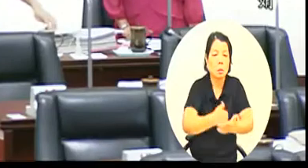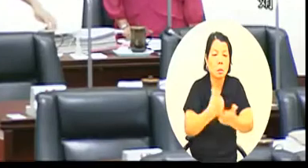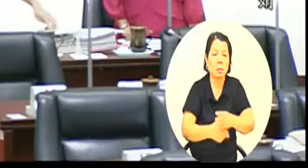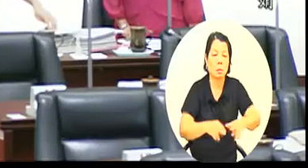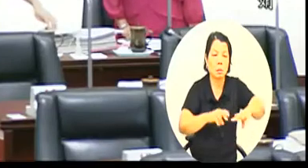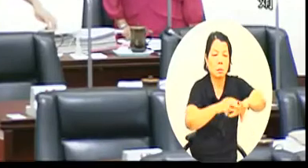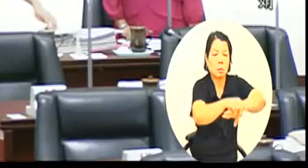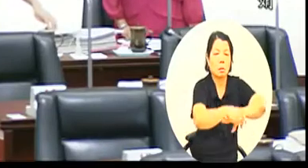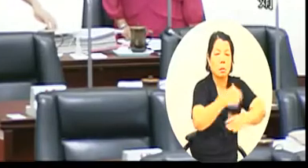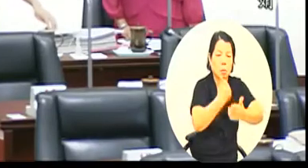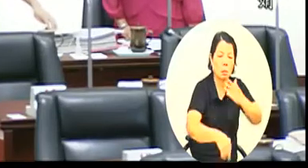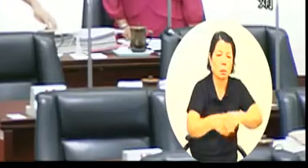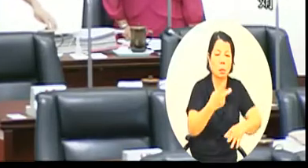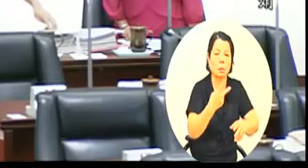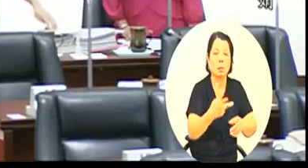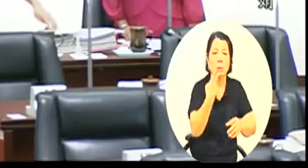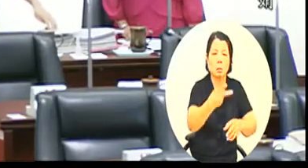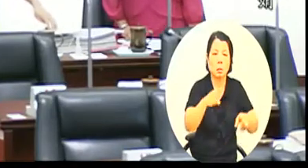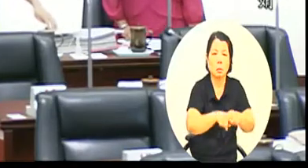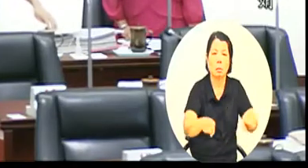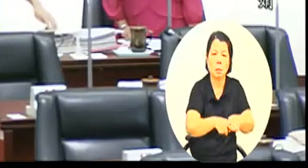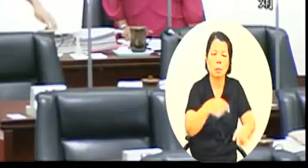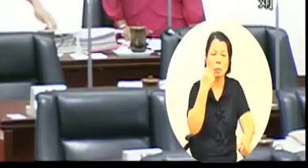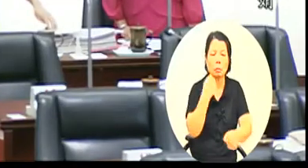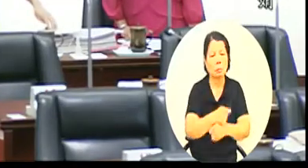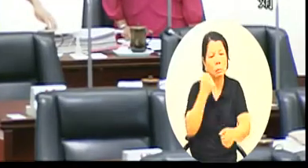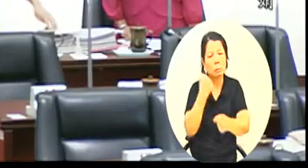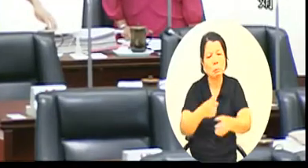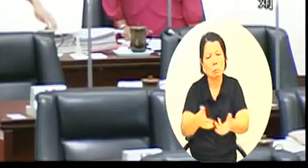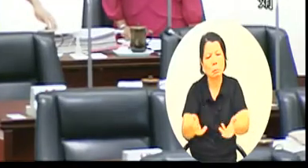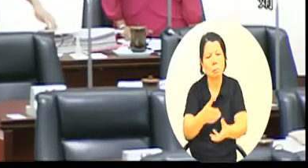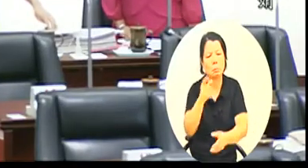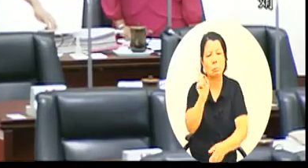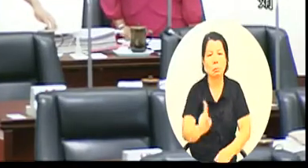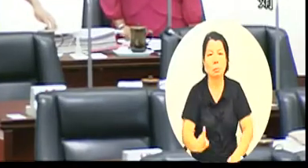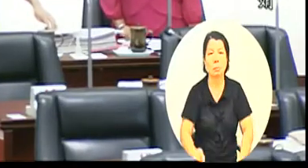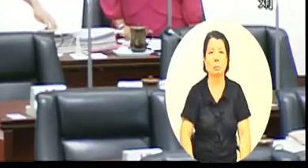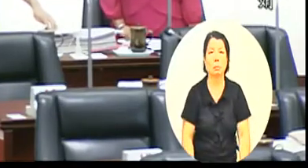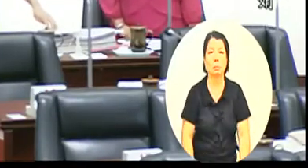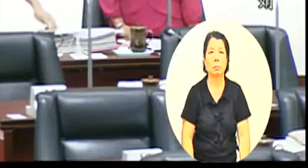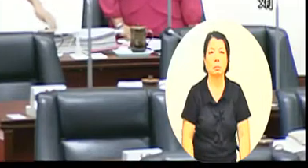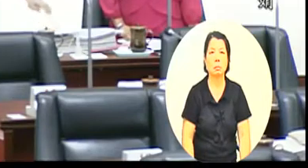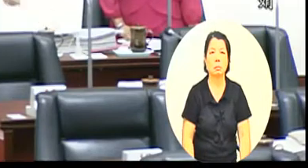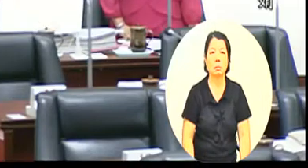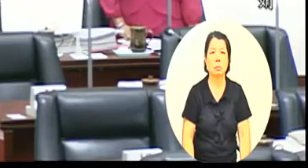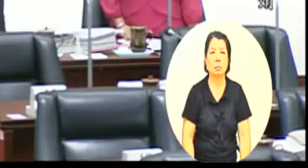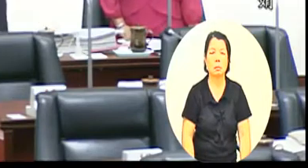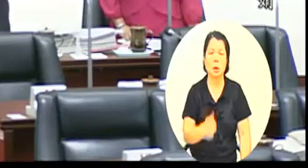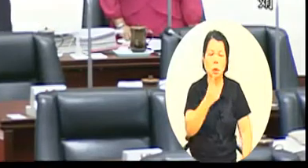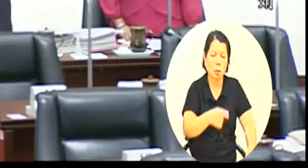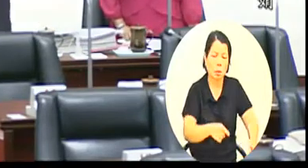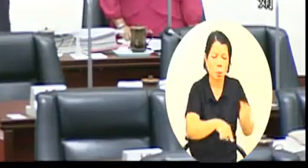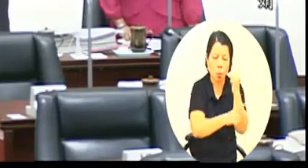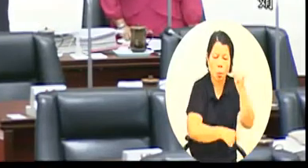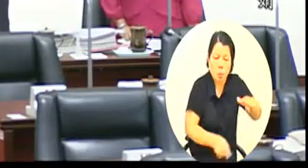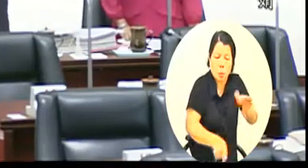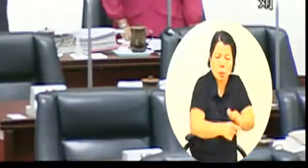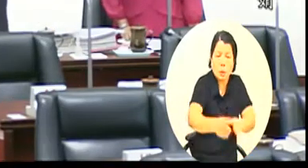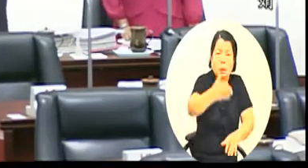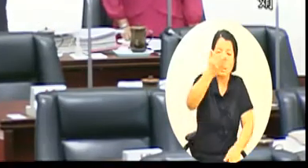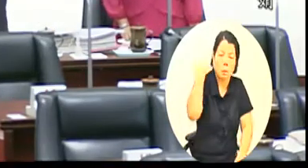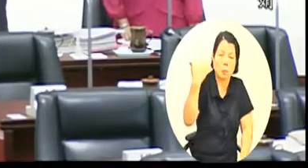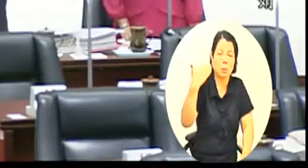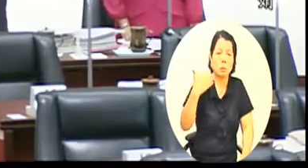2坪，你还可以盖什么东西呢？所以这个其实无关任违建是个过去的事